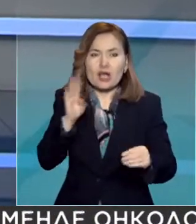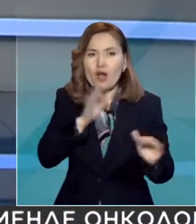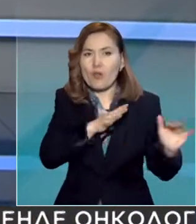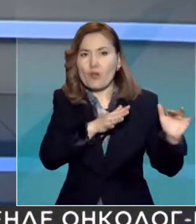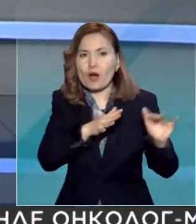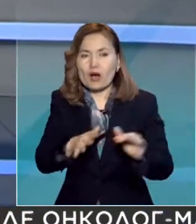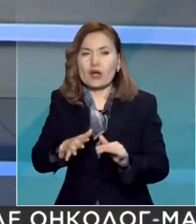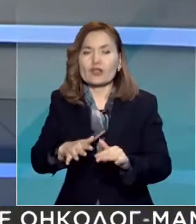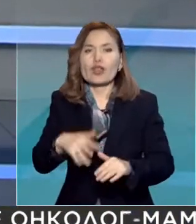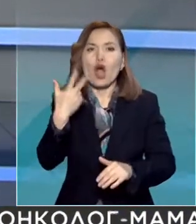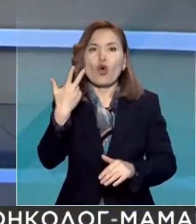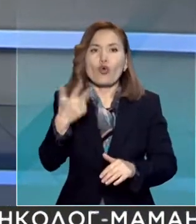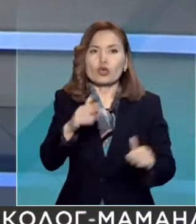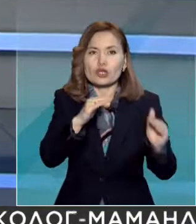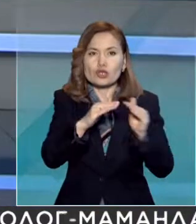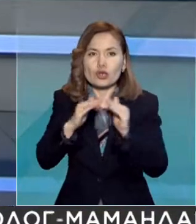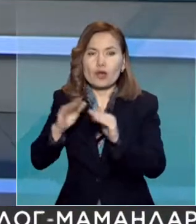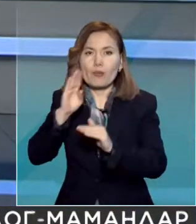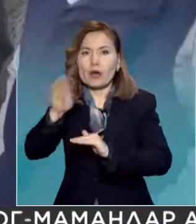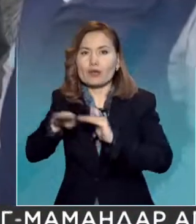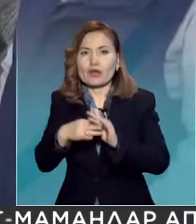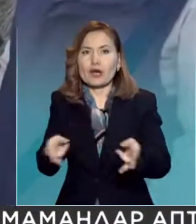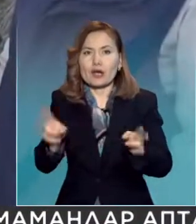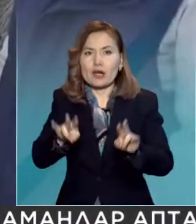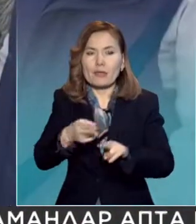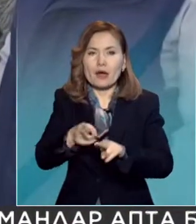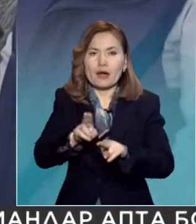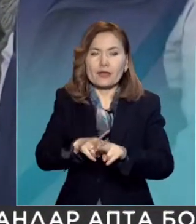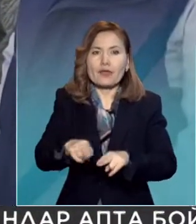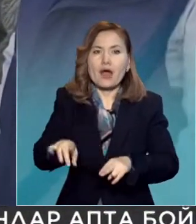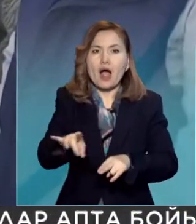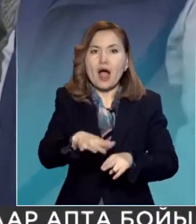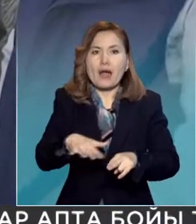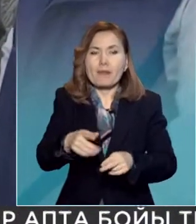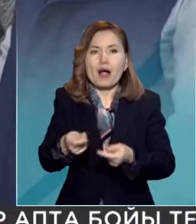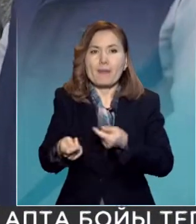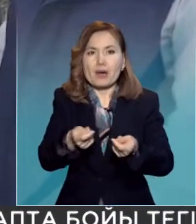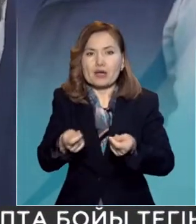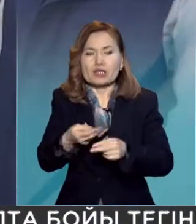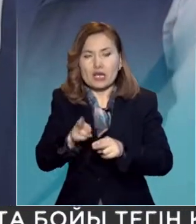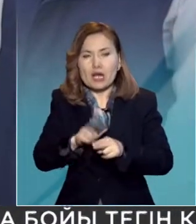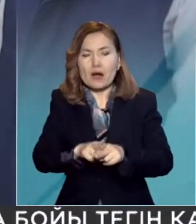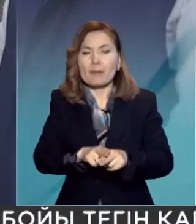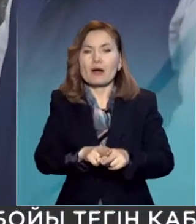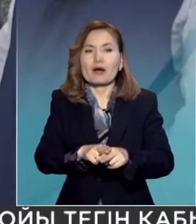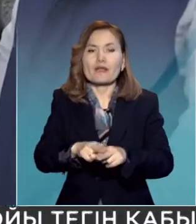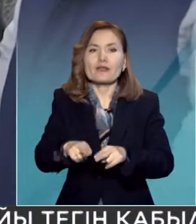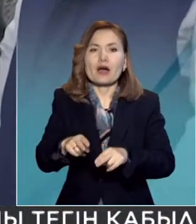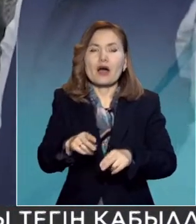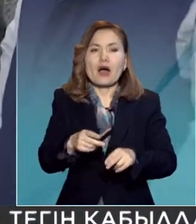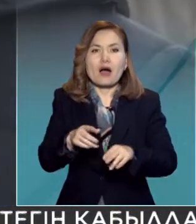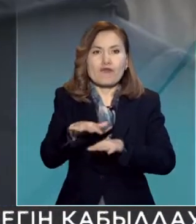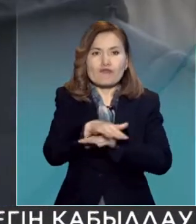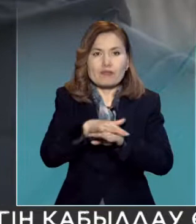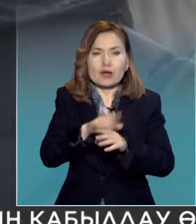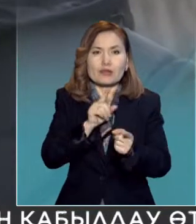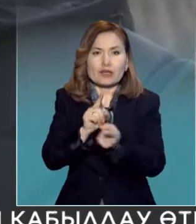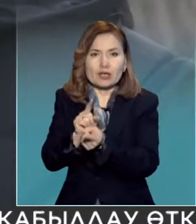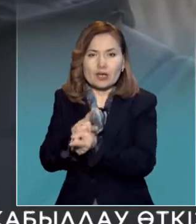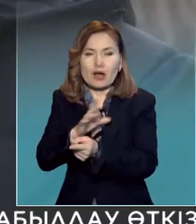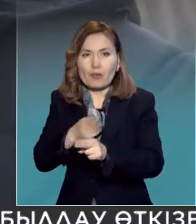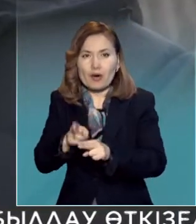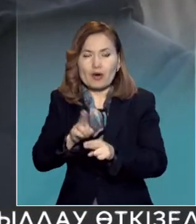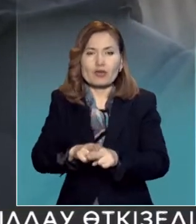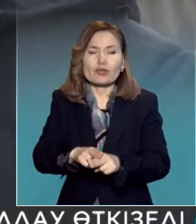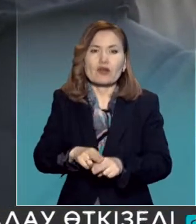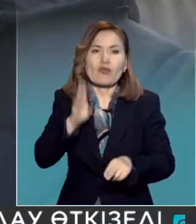30 үйдің ауласына кірген еді. Аймақ басшысы жапа шеккен тұрғындармен сөйлесті. Табиғаттың тосын мінез танытуы бірнеше